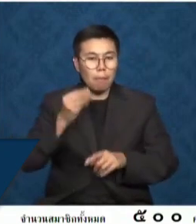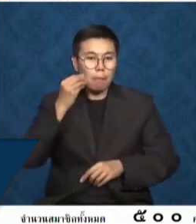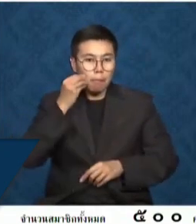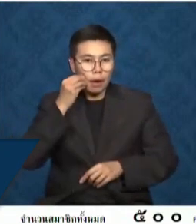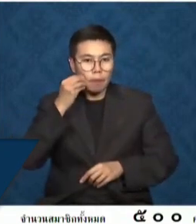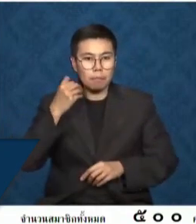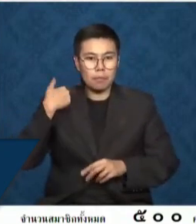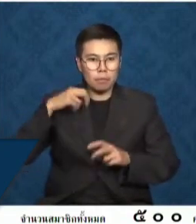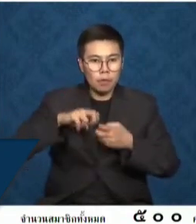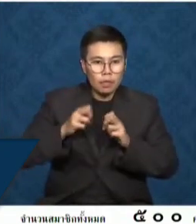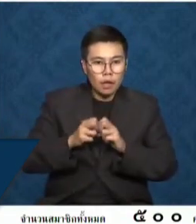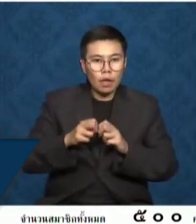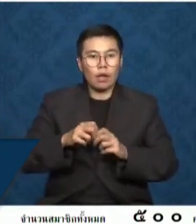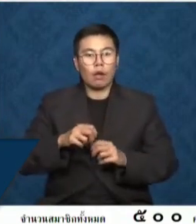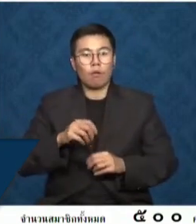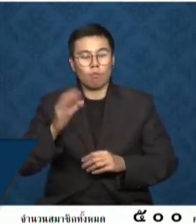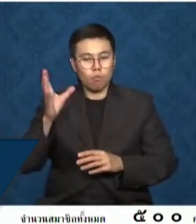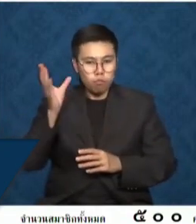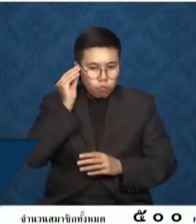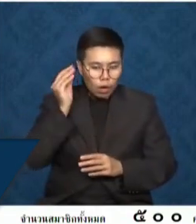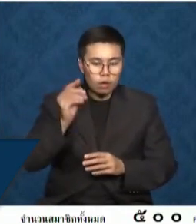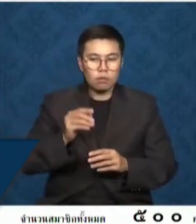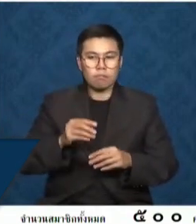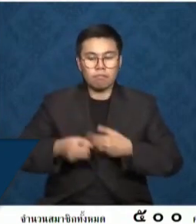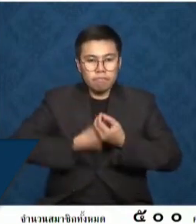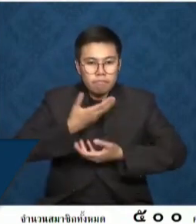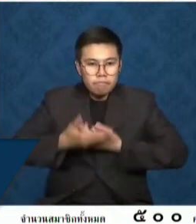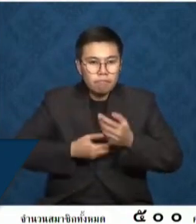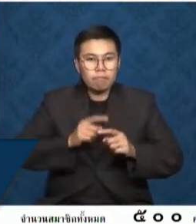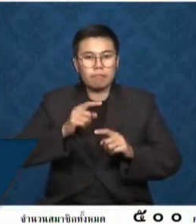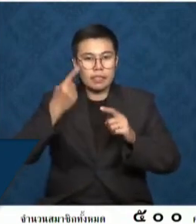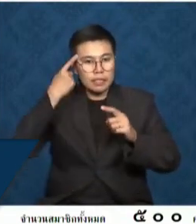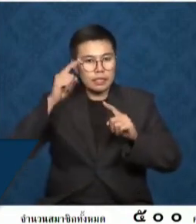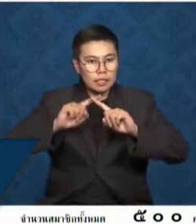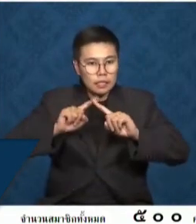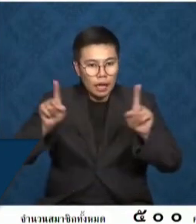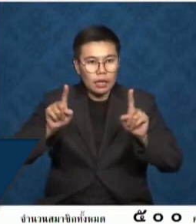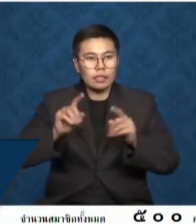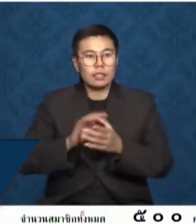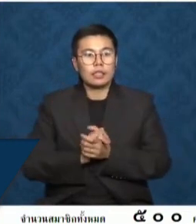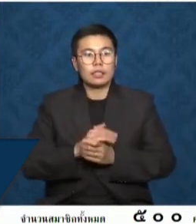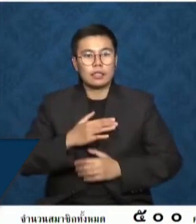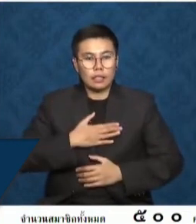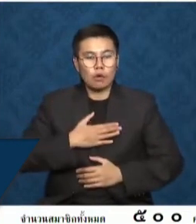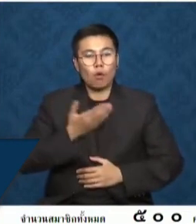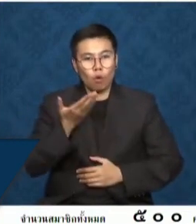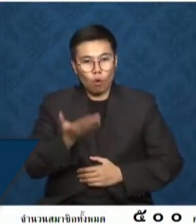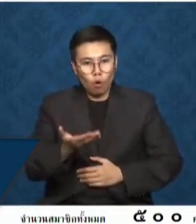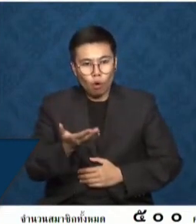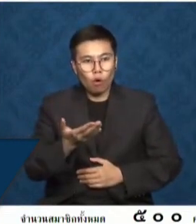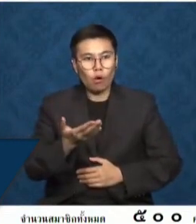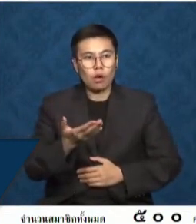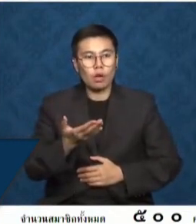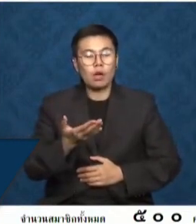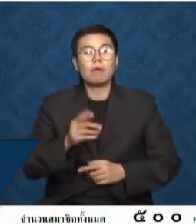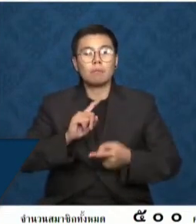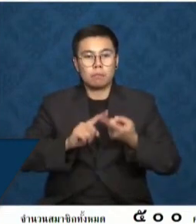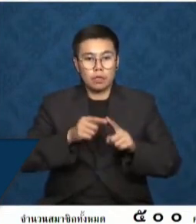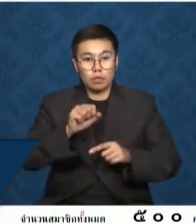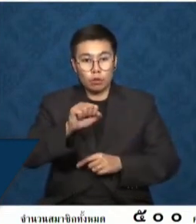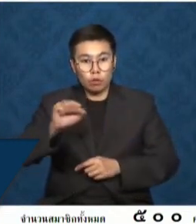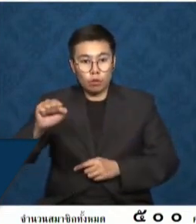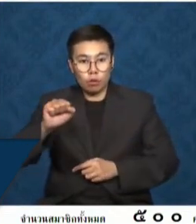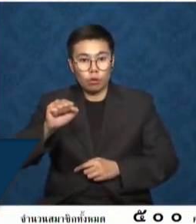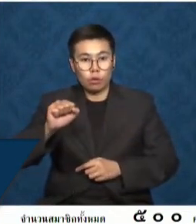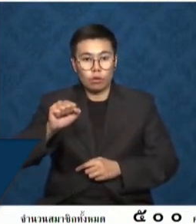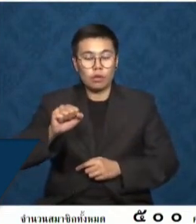าค่ะรับฟังทุกความเห็นต่างบนวิถีทางประชาธิปไตย และดิฉันขอวิงวอนเพื่อนสมาชิกนะคะอย่า